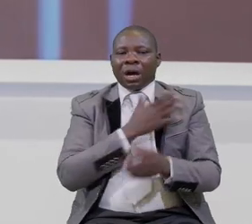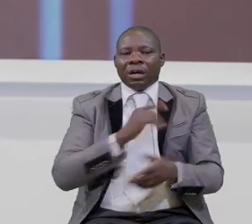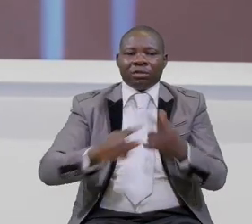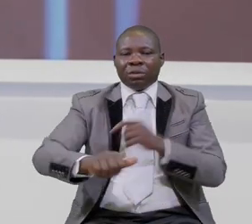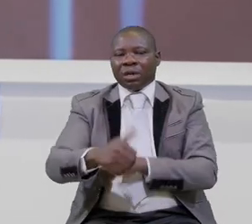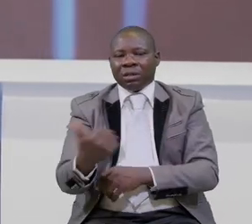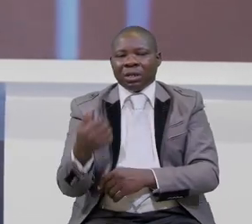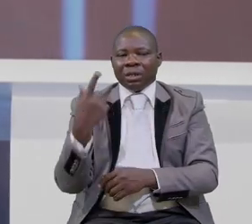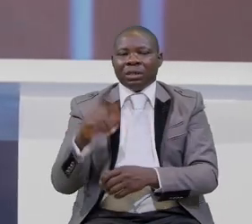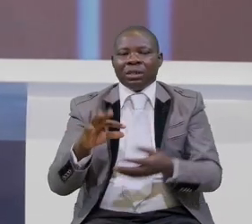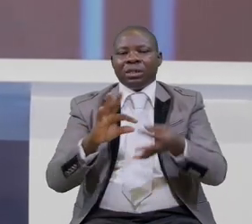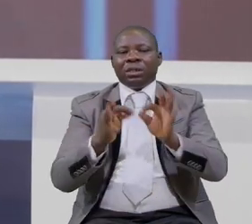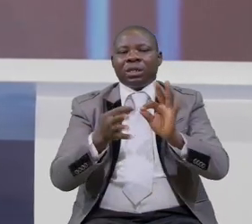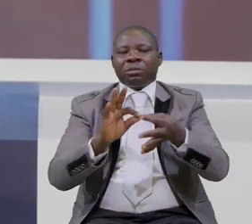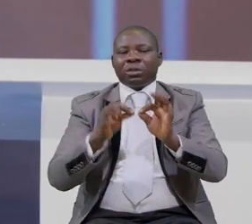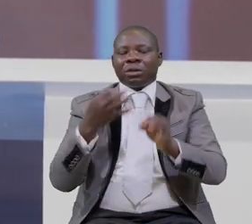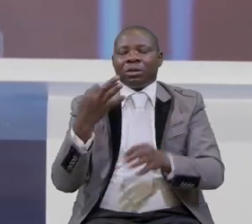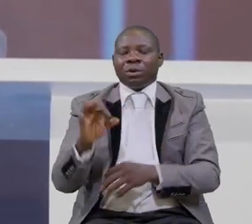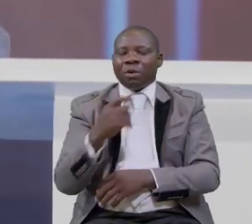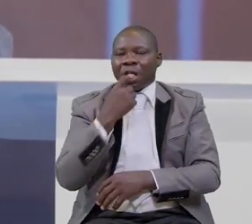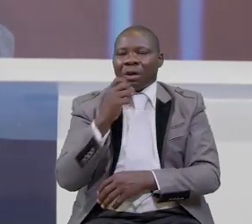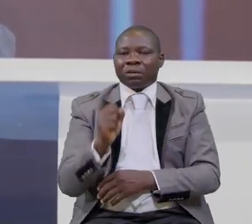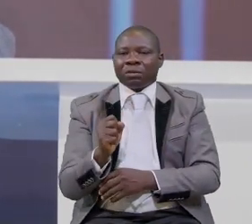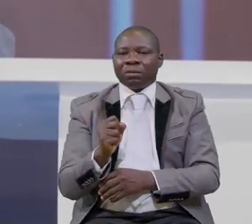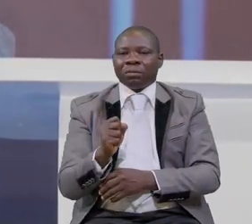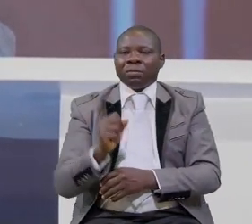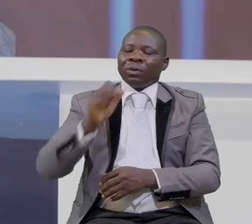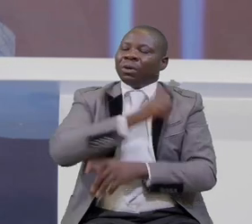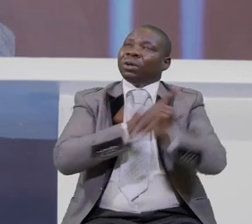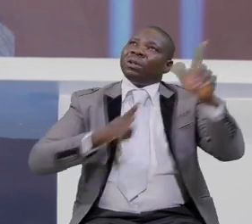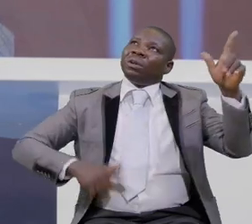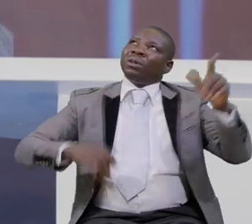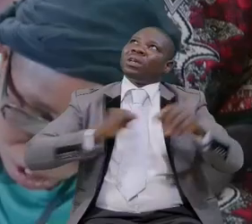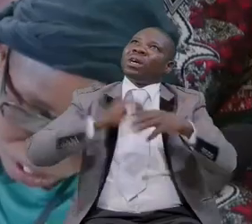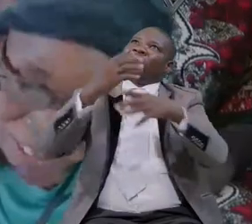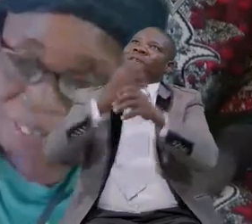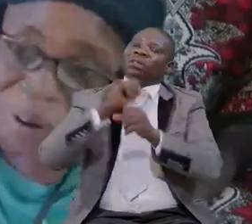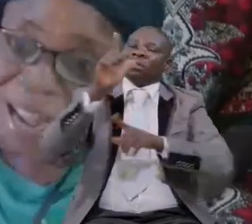autre, l'interprétation des langues. Seigneur, je reçois.